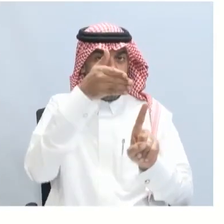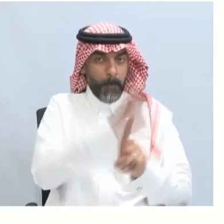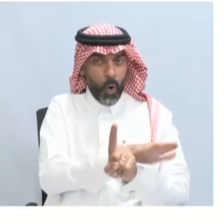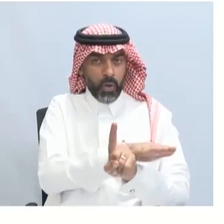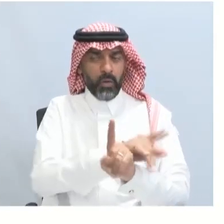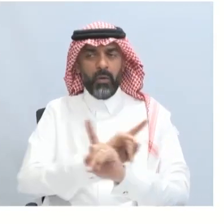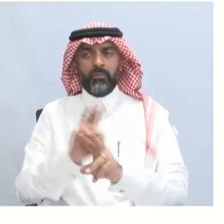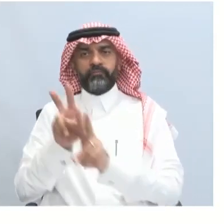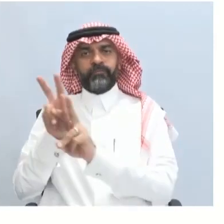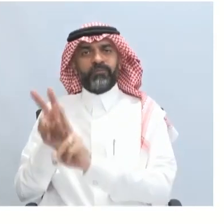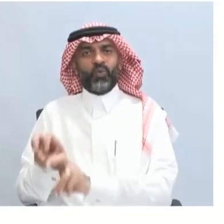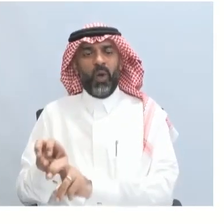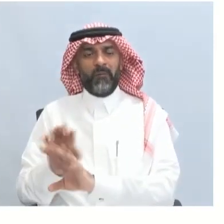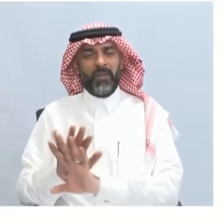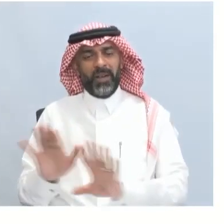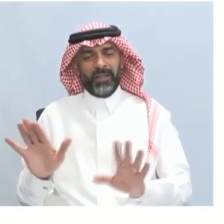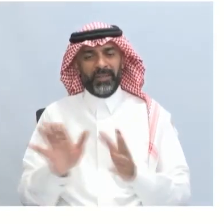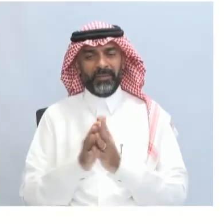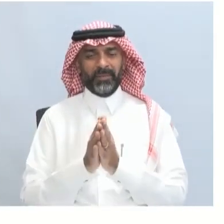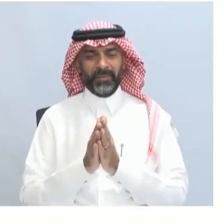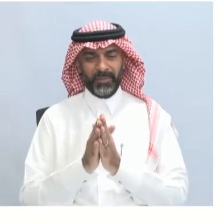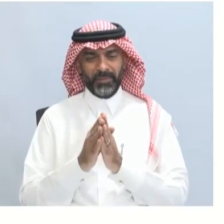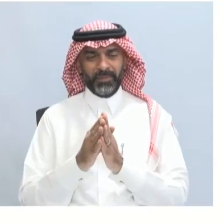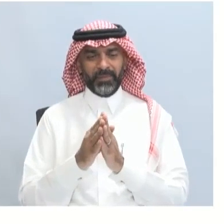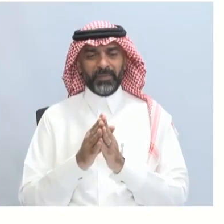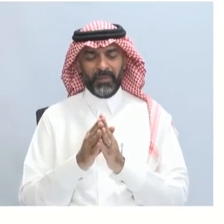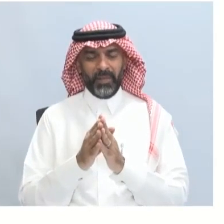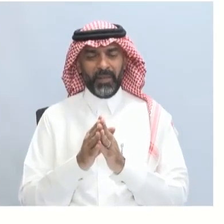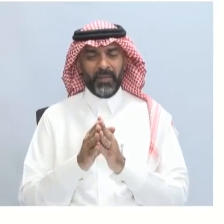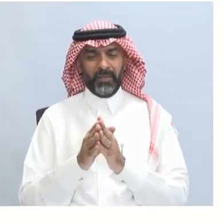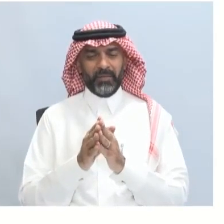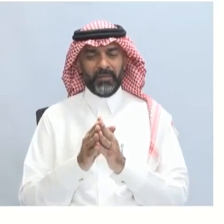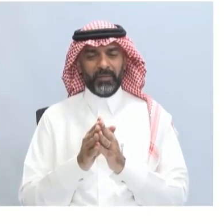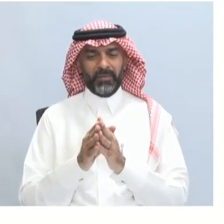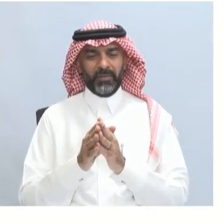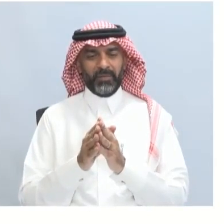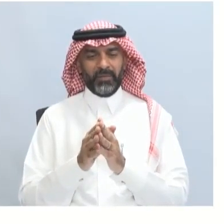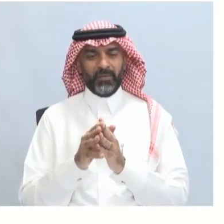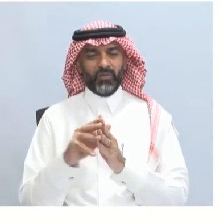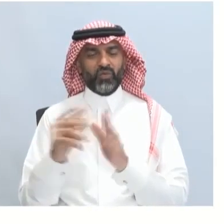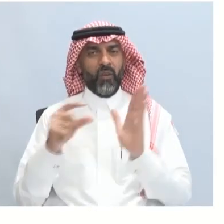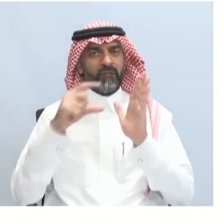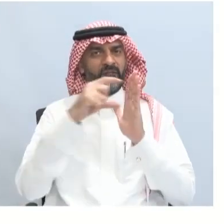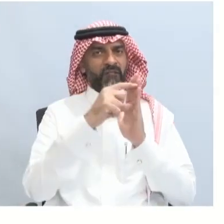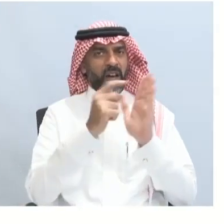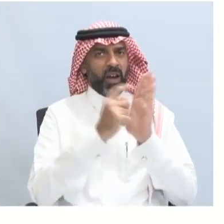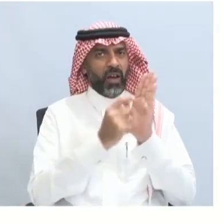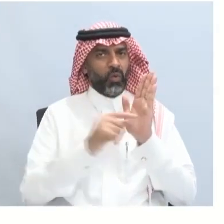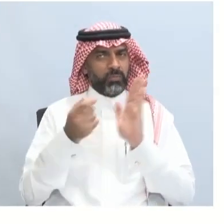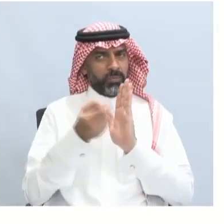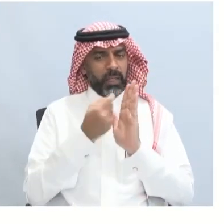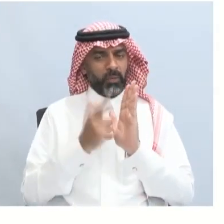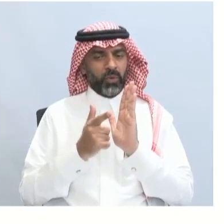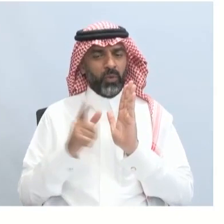المدنيه على انه تبدا شخصيه الانسان بتمم ولادته وتنتهي بماذا وتنتهي بموته الا ان هذا الاصل ترد عليه